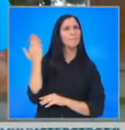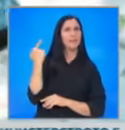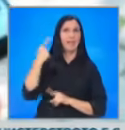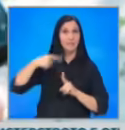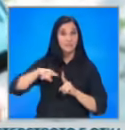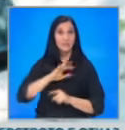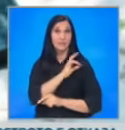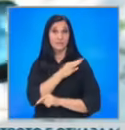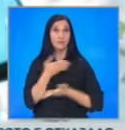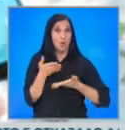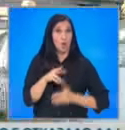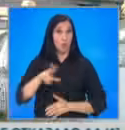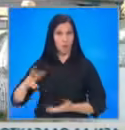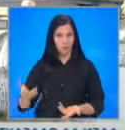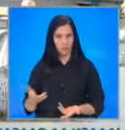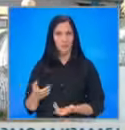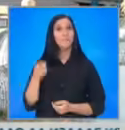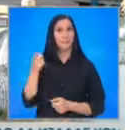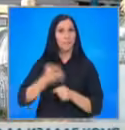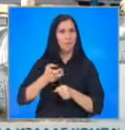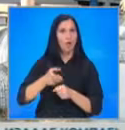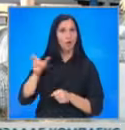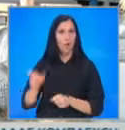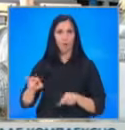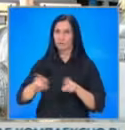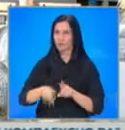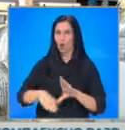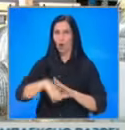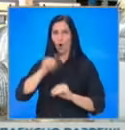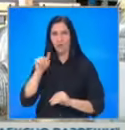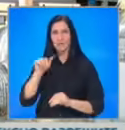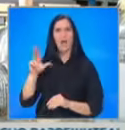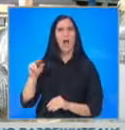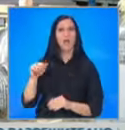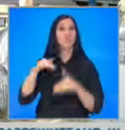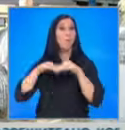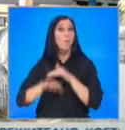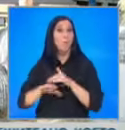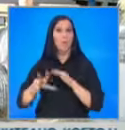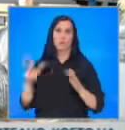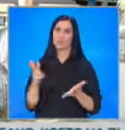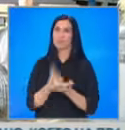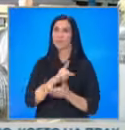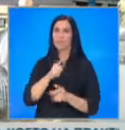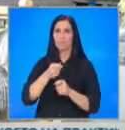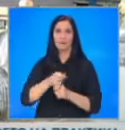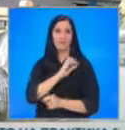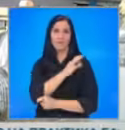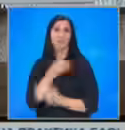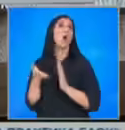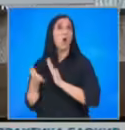вакцинирали родителите на Владимир. Там лекара също ми отказва. Нали? Каза, ние под 18 не вакцинираме, идете